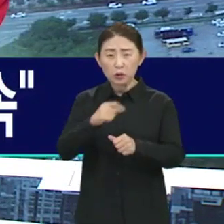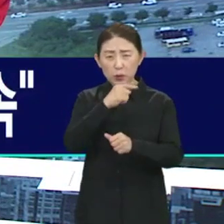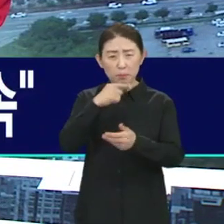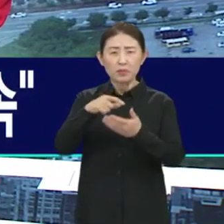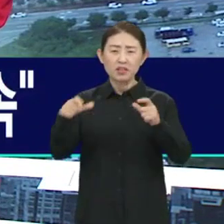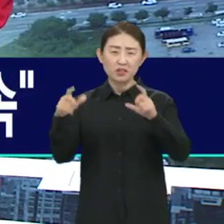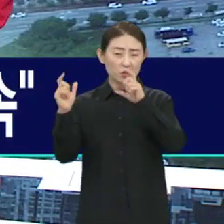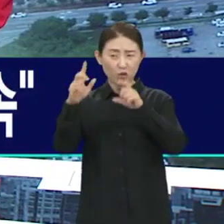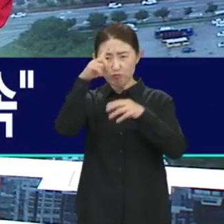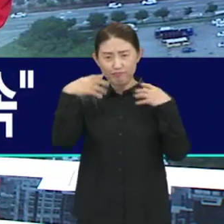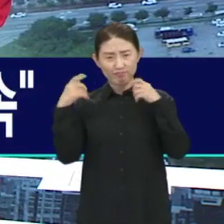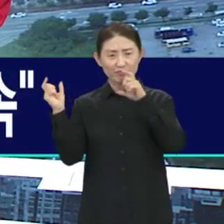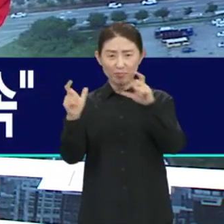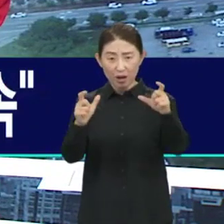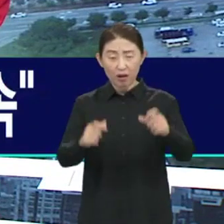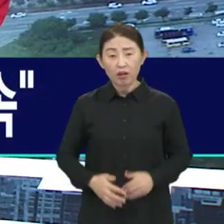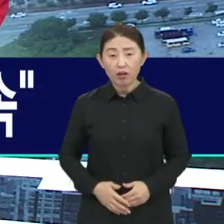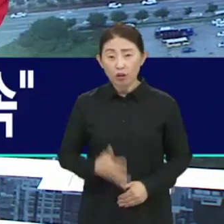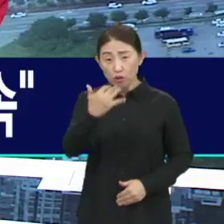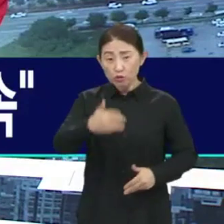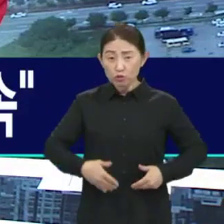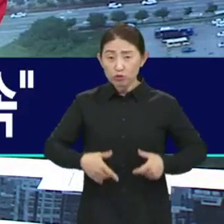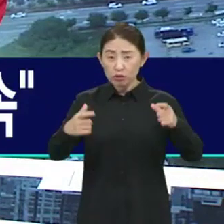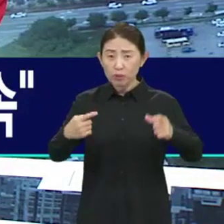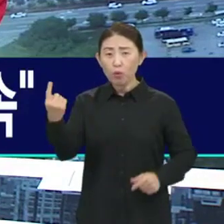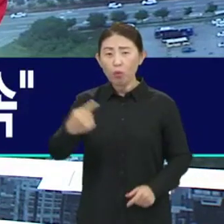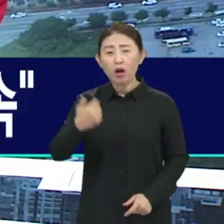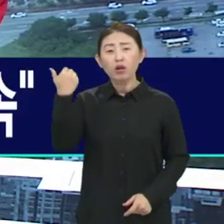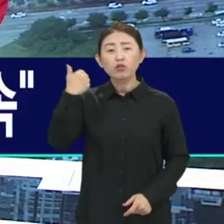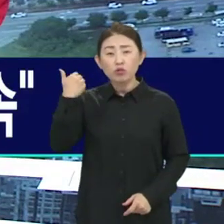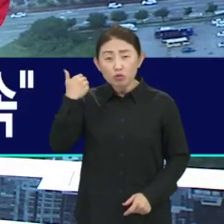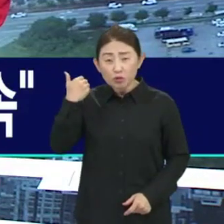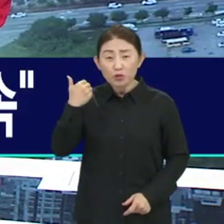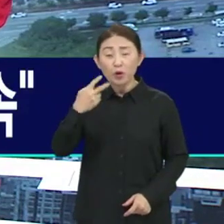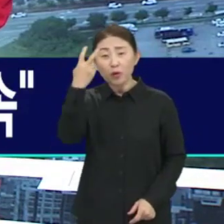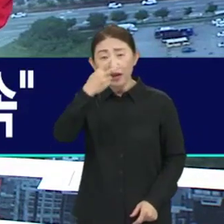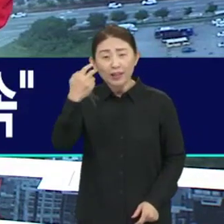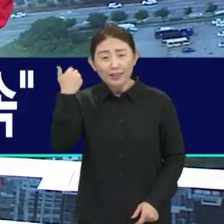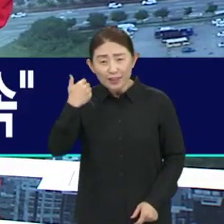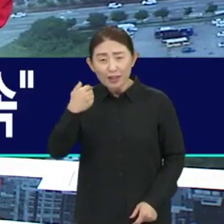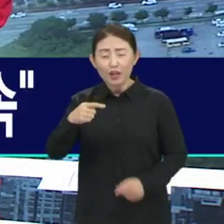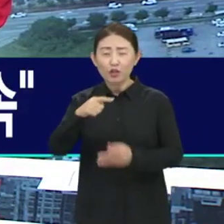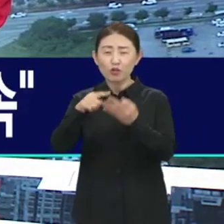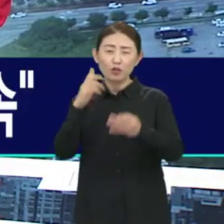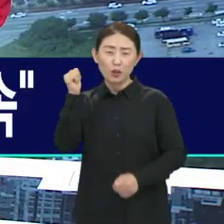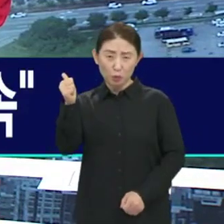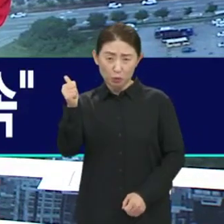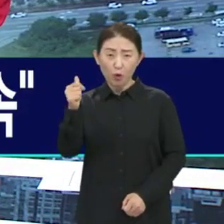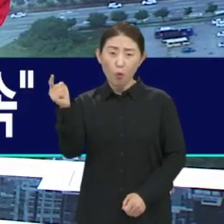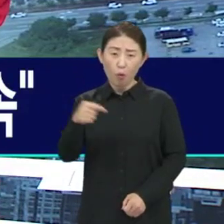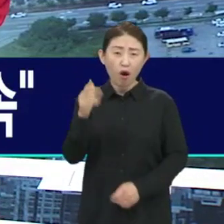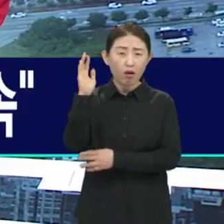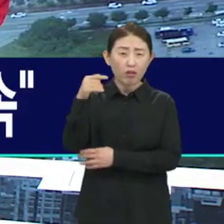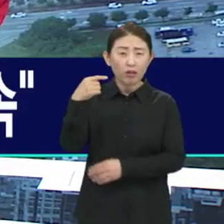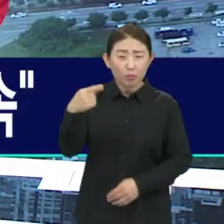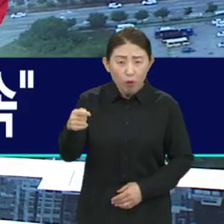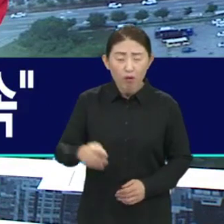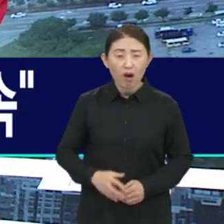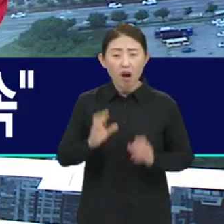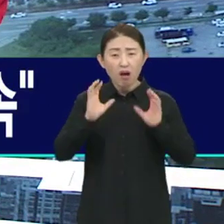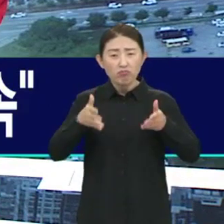특별 재난지역으로 추가됐습니다. 충남을 찾아 재난지역 추가와 함께 철저한 재난대응을 당부한 윤석열